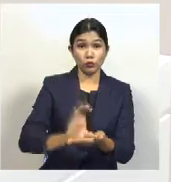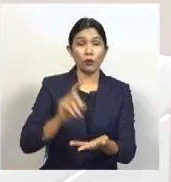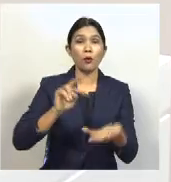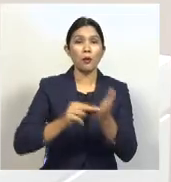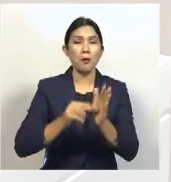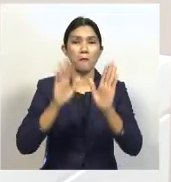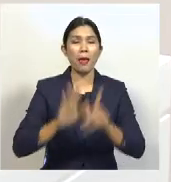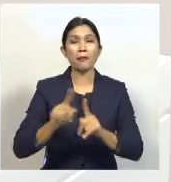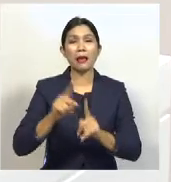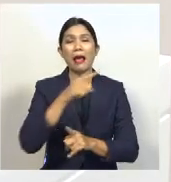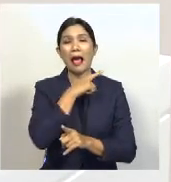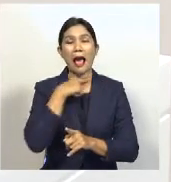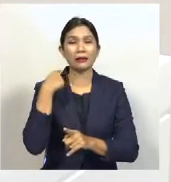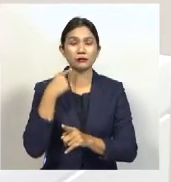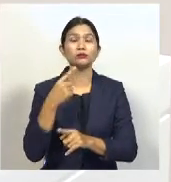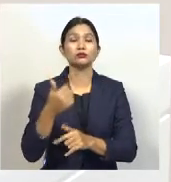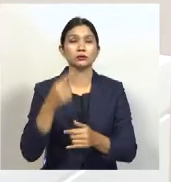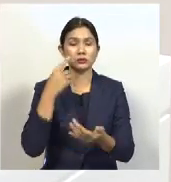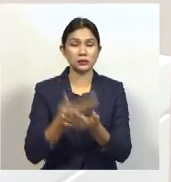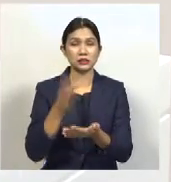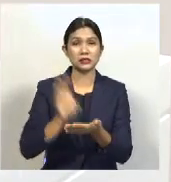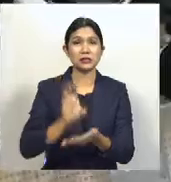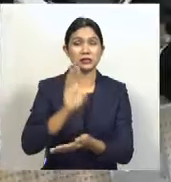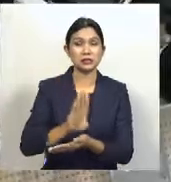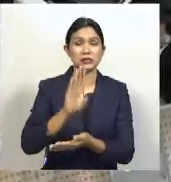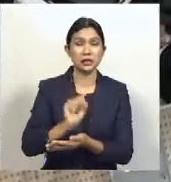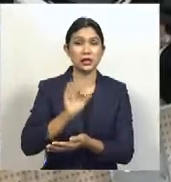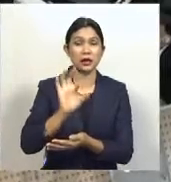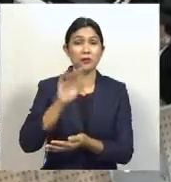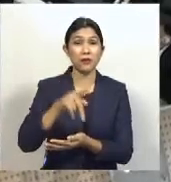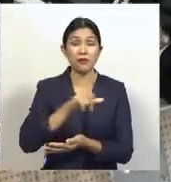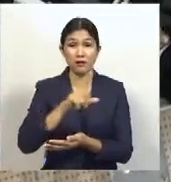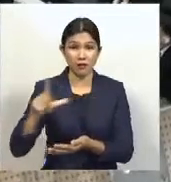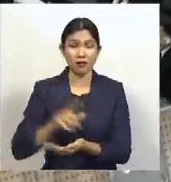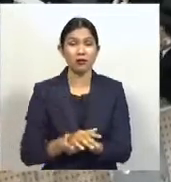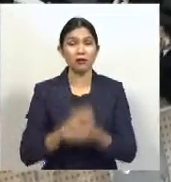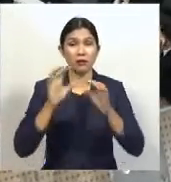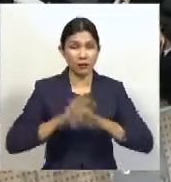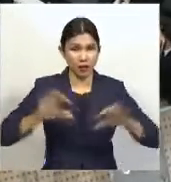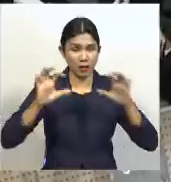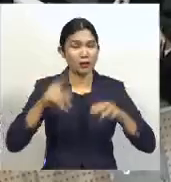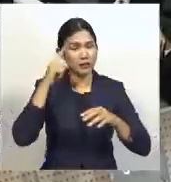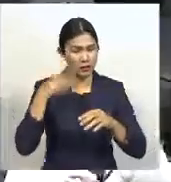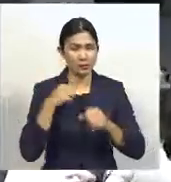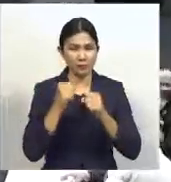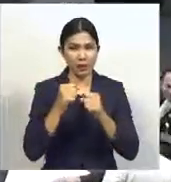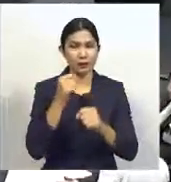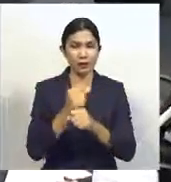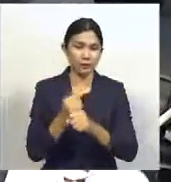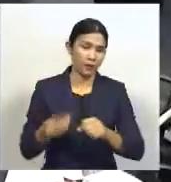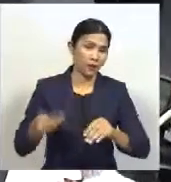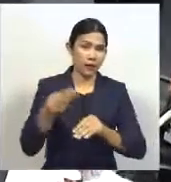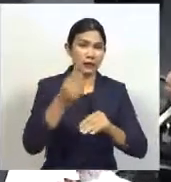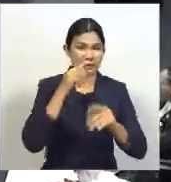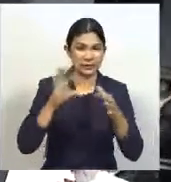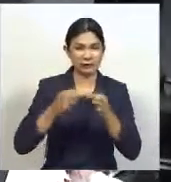บบขาดดุลจำนวน 469,000 ล้านบาทซึ่งรัฐบาลยืนยันว่าจะดำเนินการด้านงบประมาณให้อยู่ภายใต้กรอบการบริห